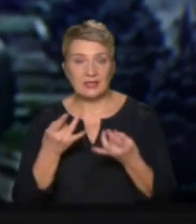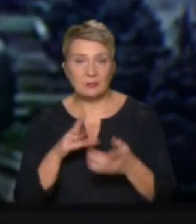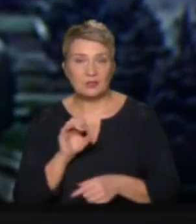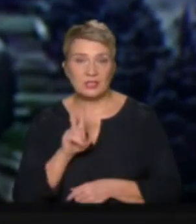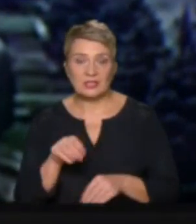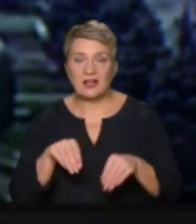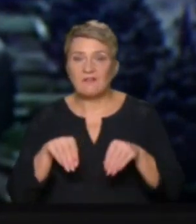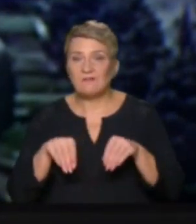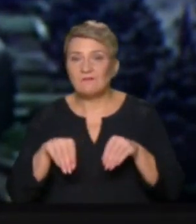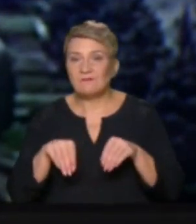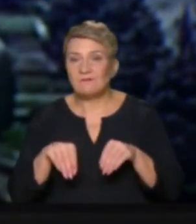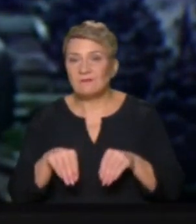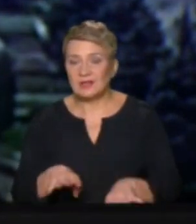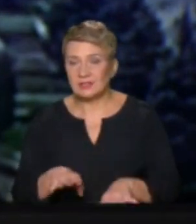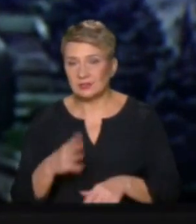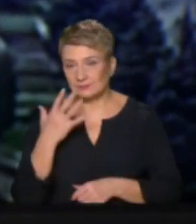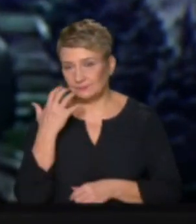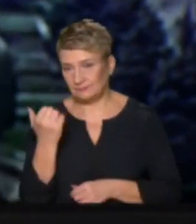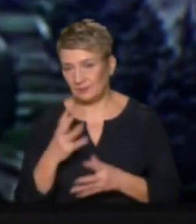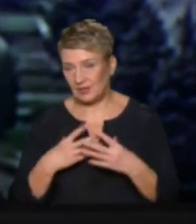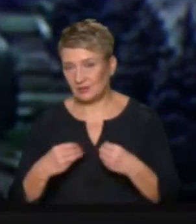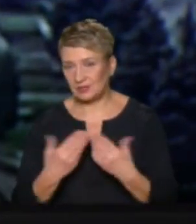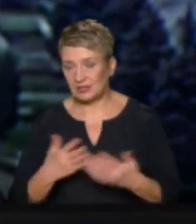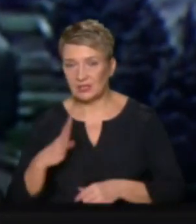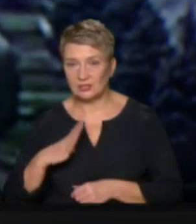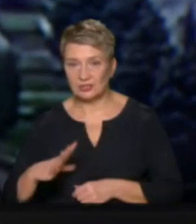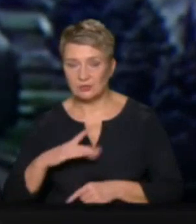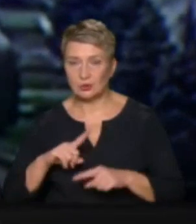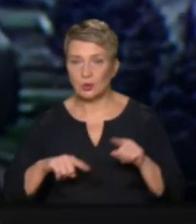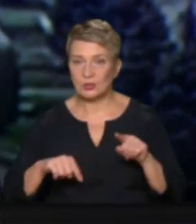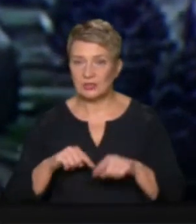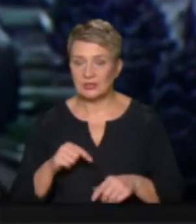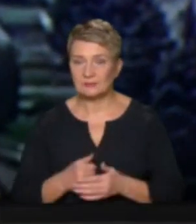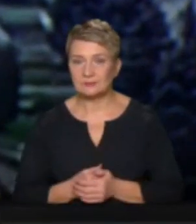вирішили закцентуватися на родинах, які очікують своїх рідних